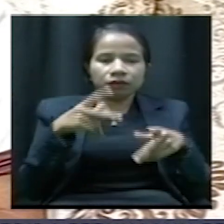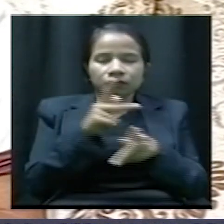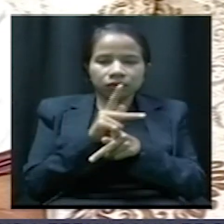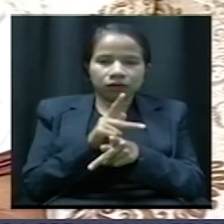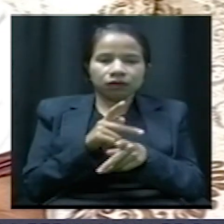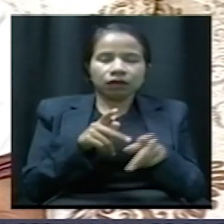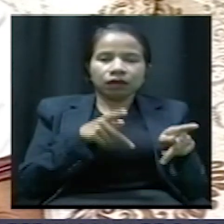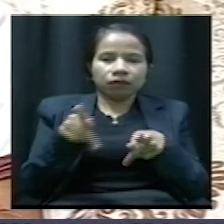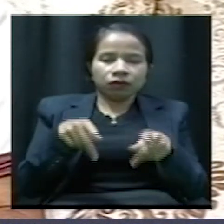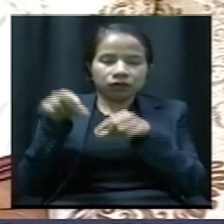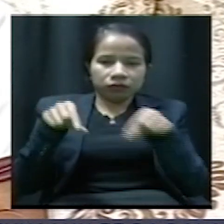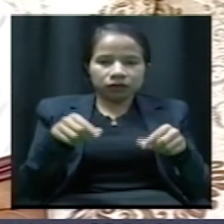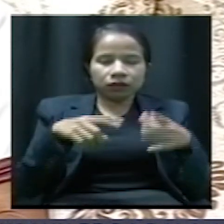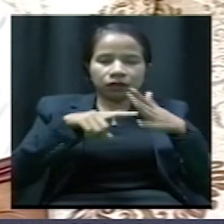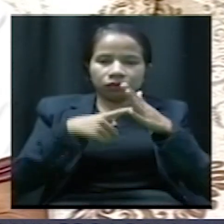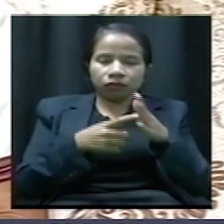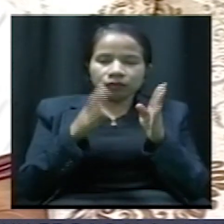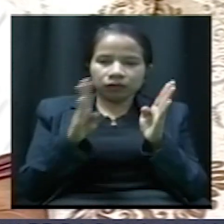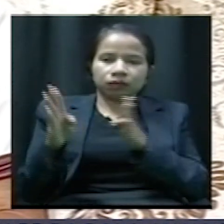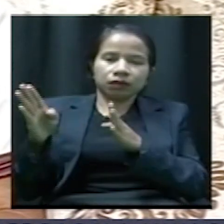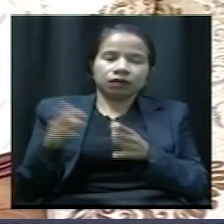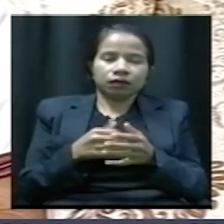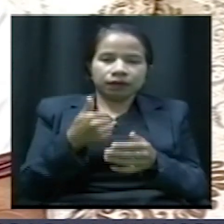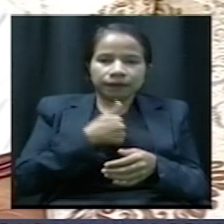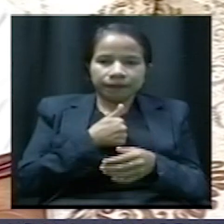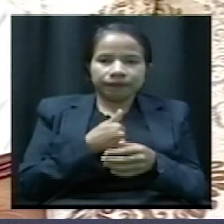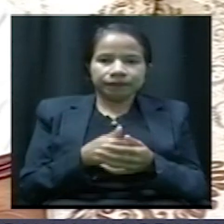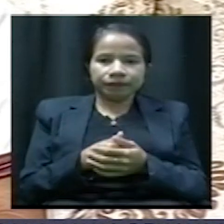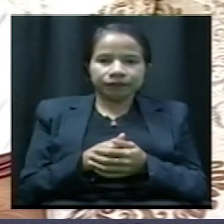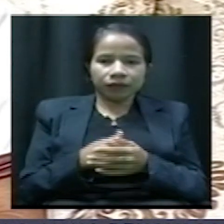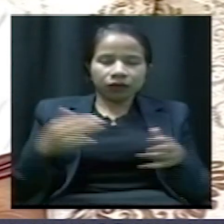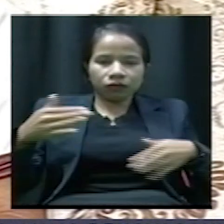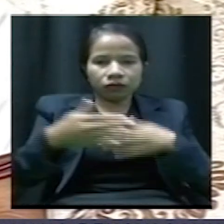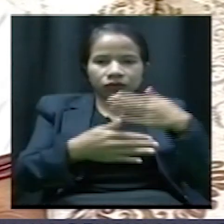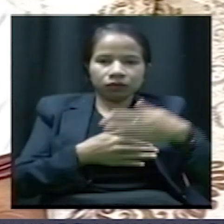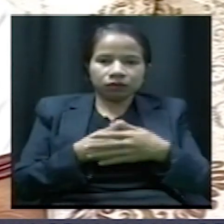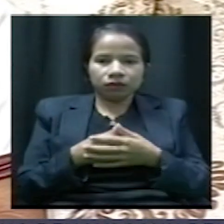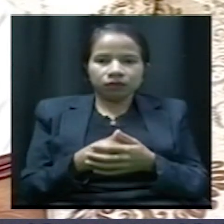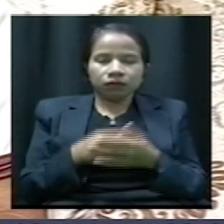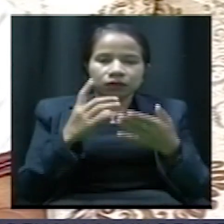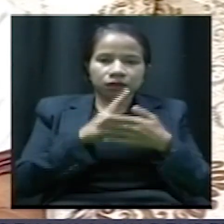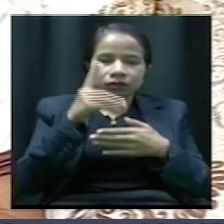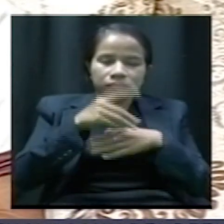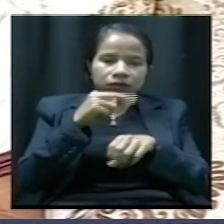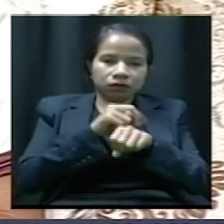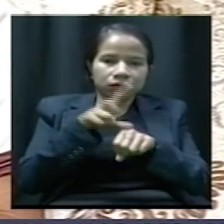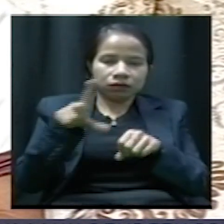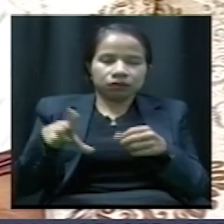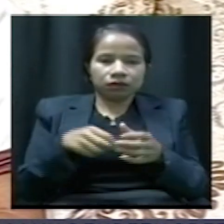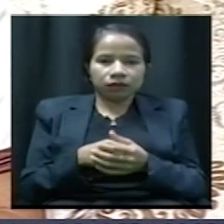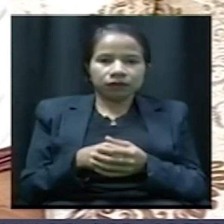atu asigura emo deficiency hau preparaan ba hodi kontribui ba iha desenvolvimento